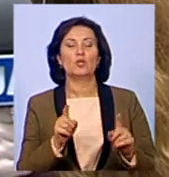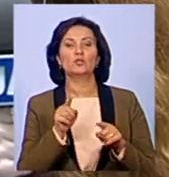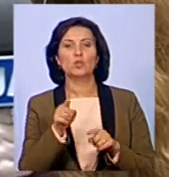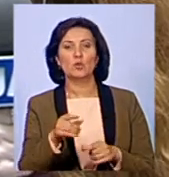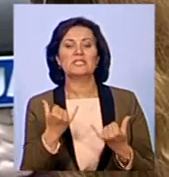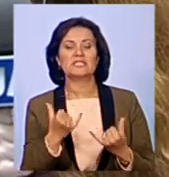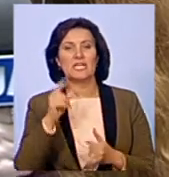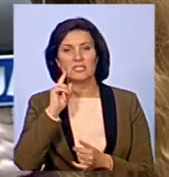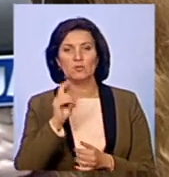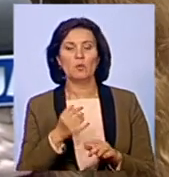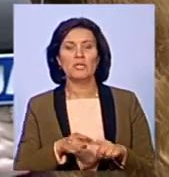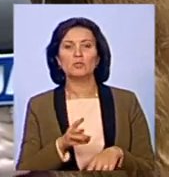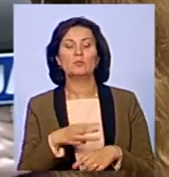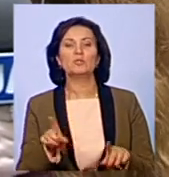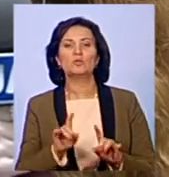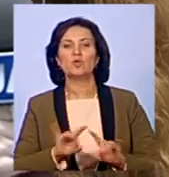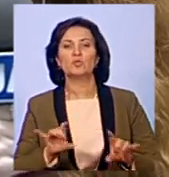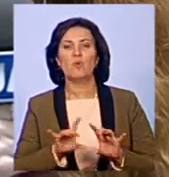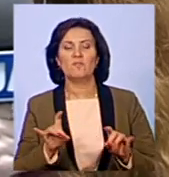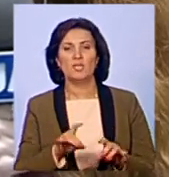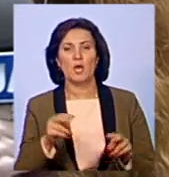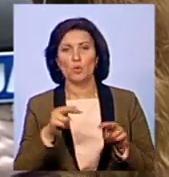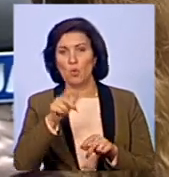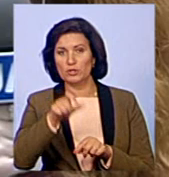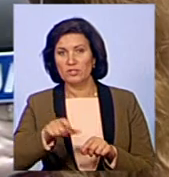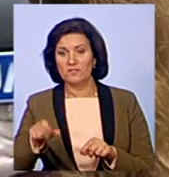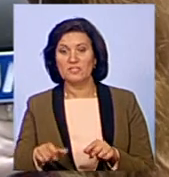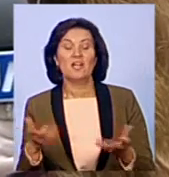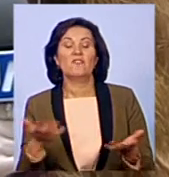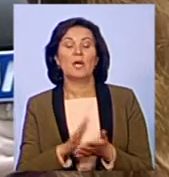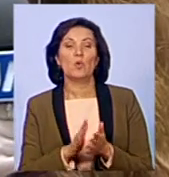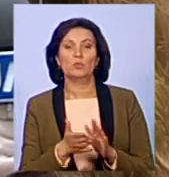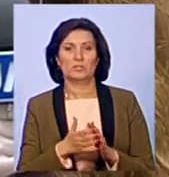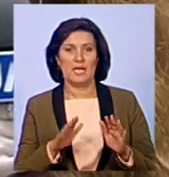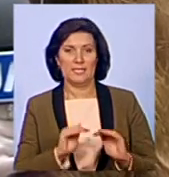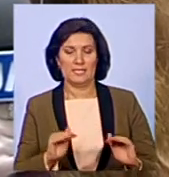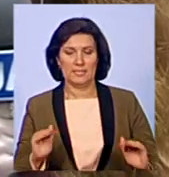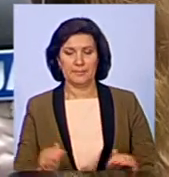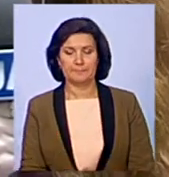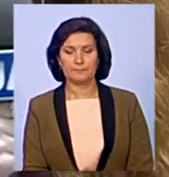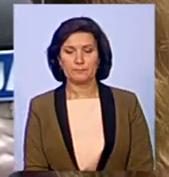тобі зараз відомо на цю мить? Що розповідають очевидці? Власне, в якому стані діти?